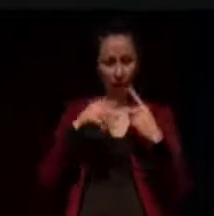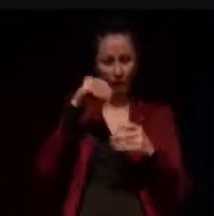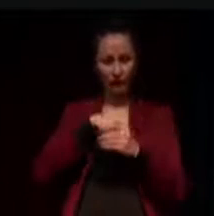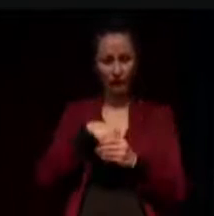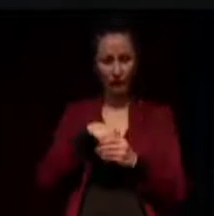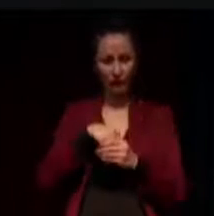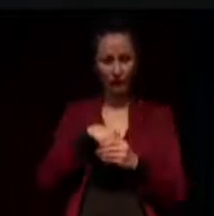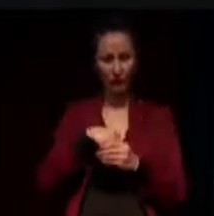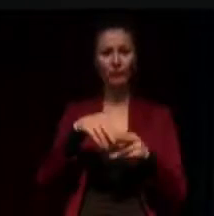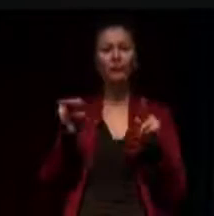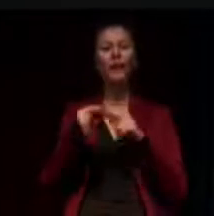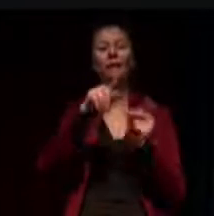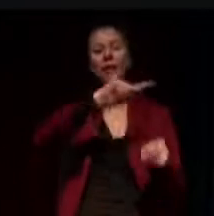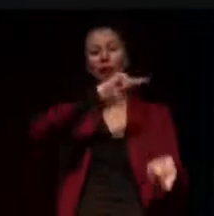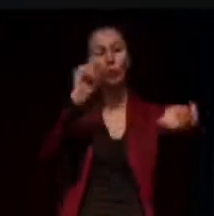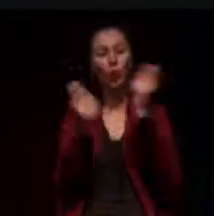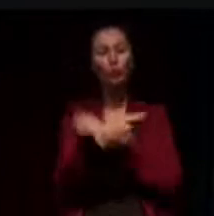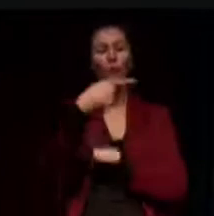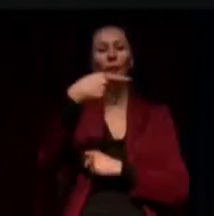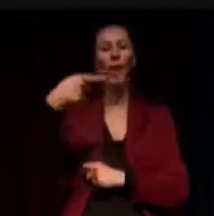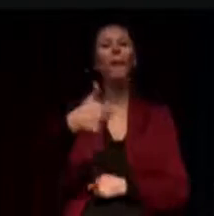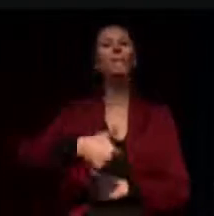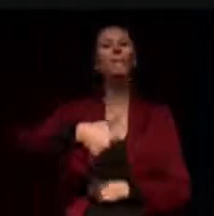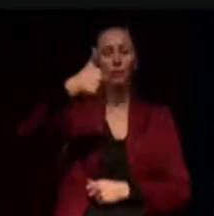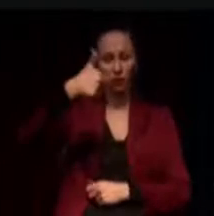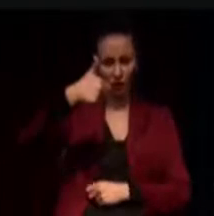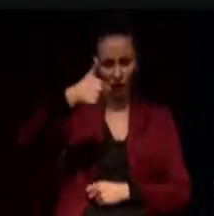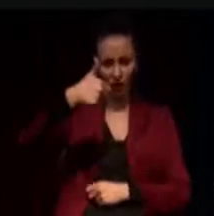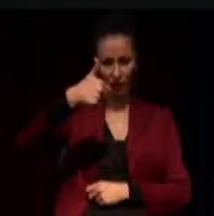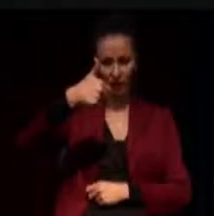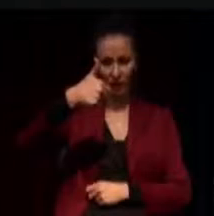irade, Kentsel Dönüşüm Daire Başkanlığı'na